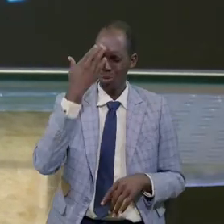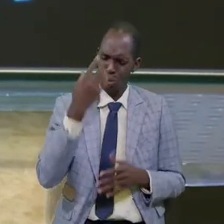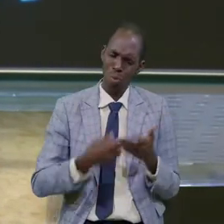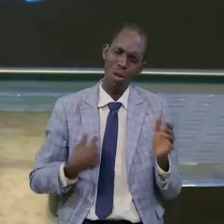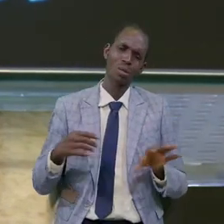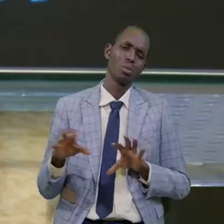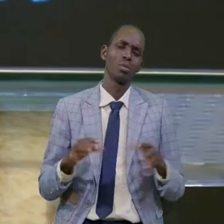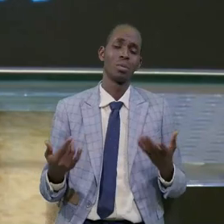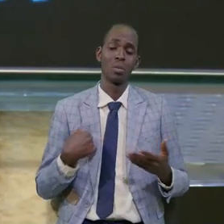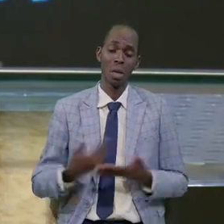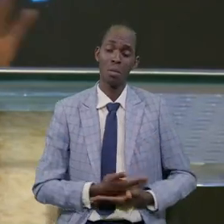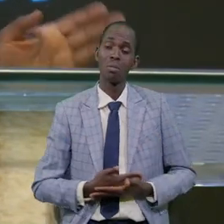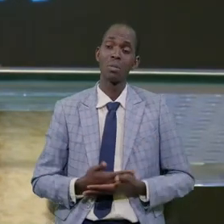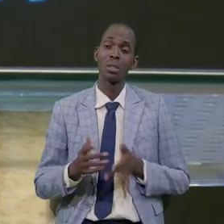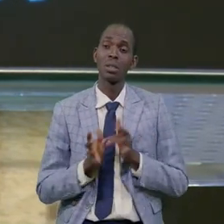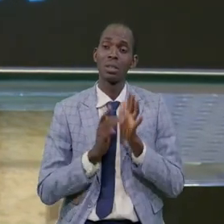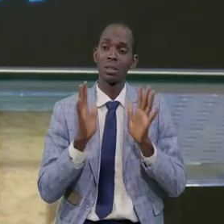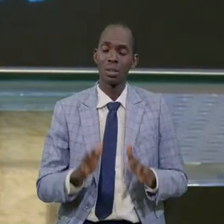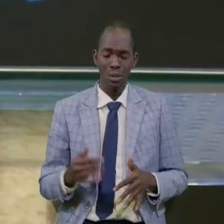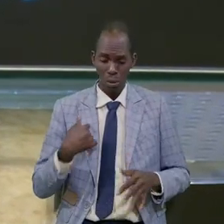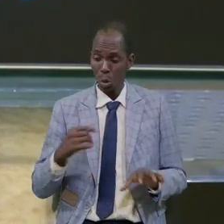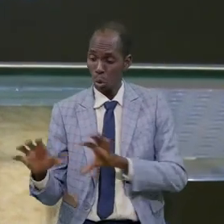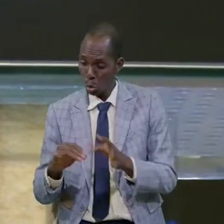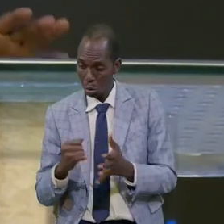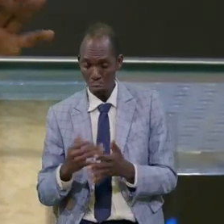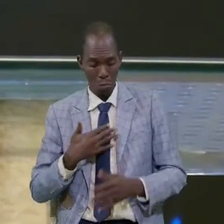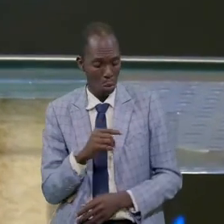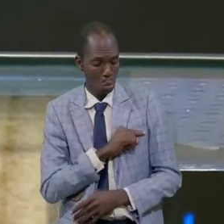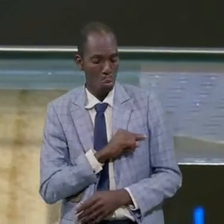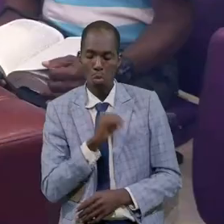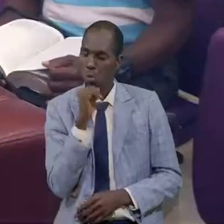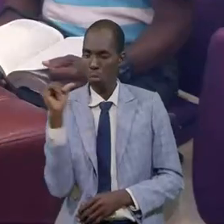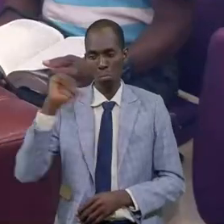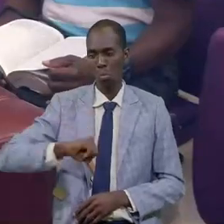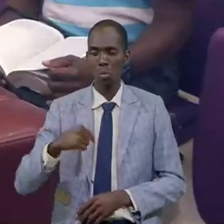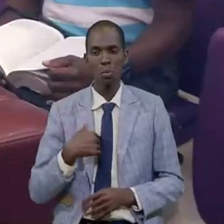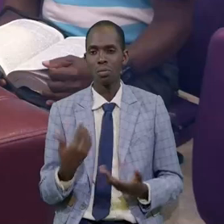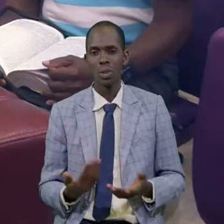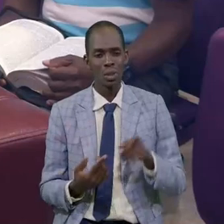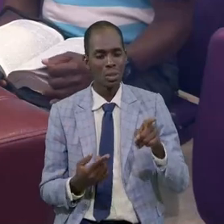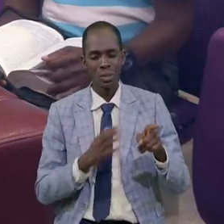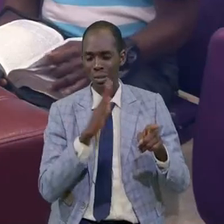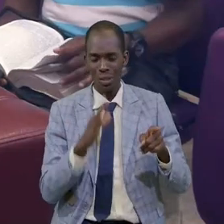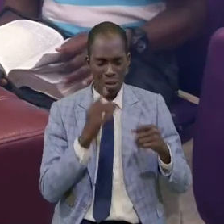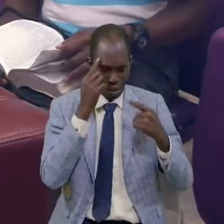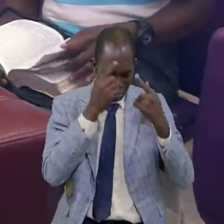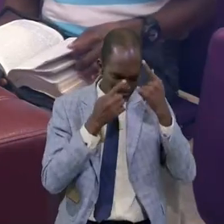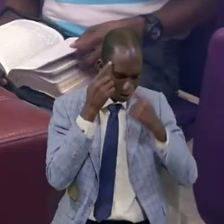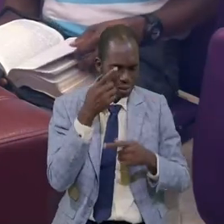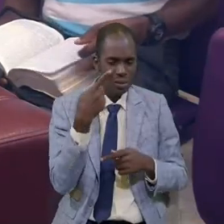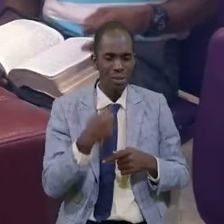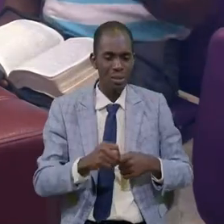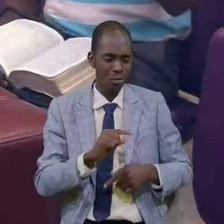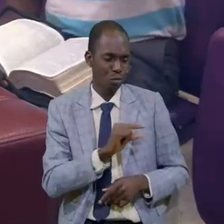que moi, je sais ce que je fais. Ma conscience ne me condamne pas. Ils ne considèrent pas. Elle ne considère pas